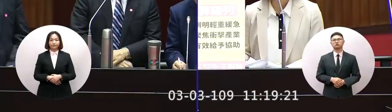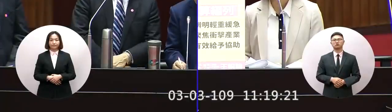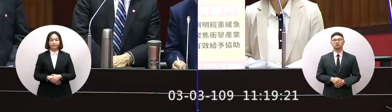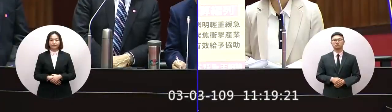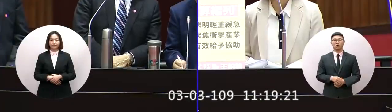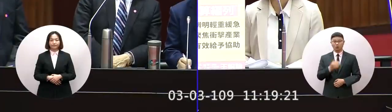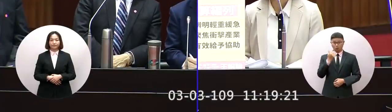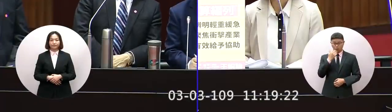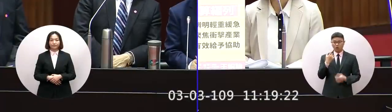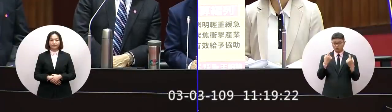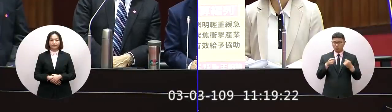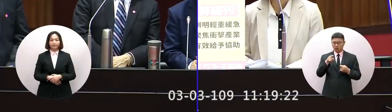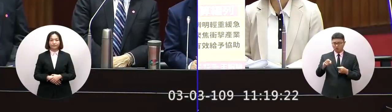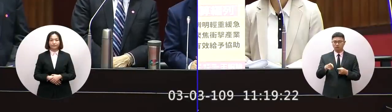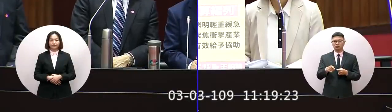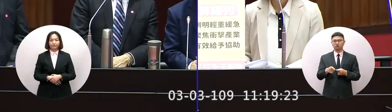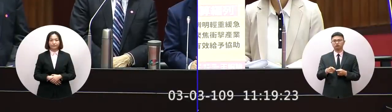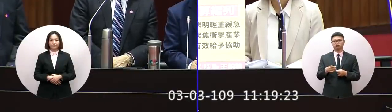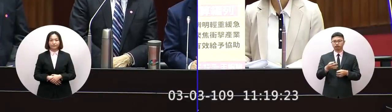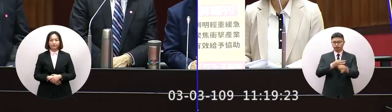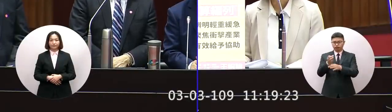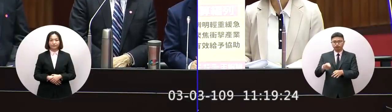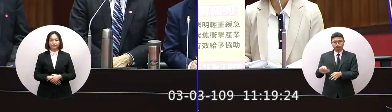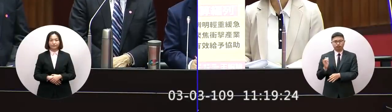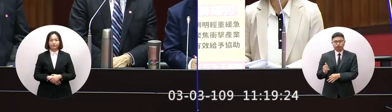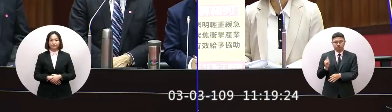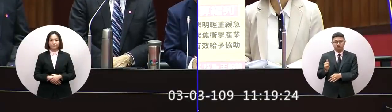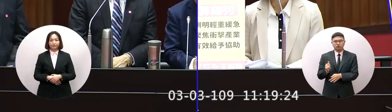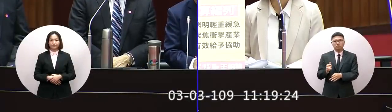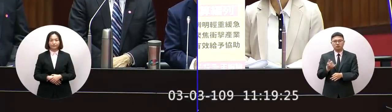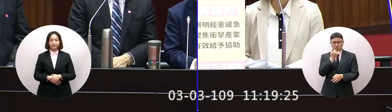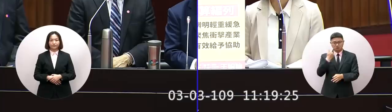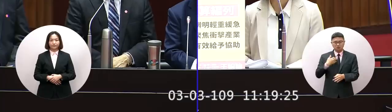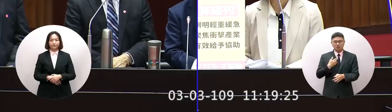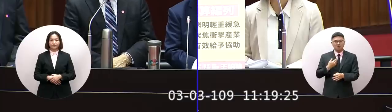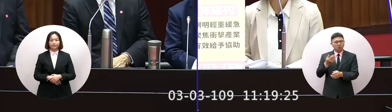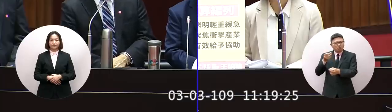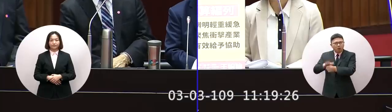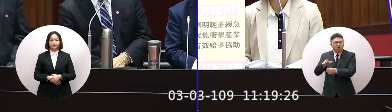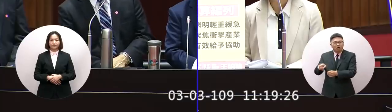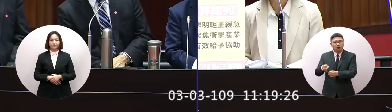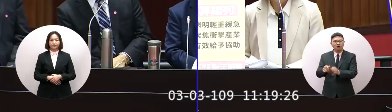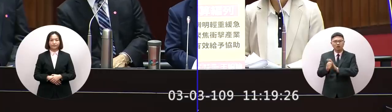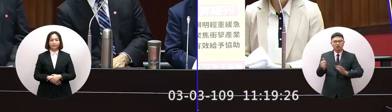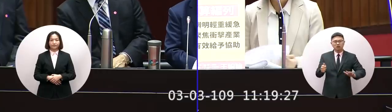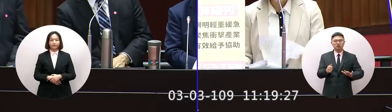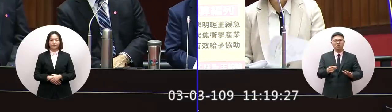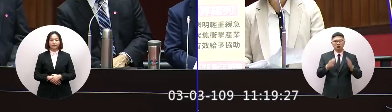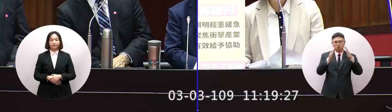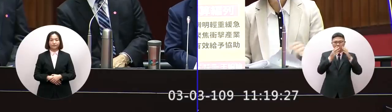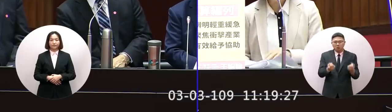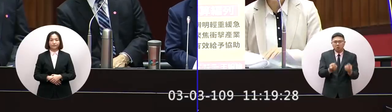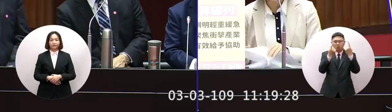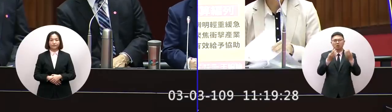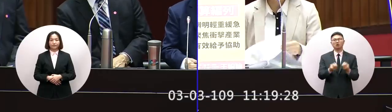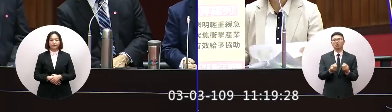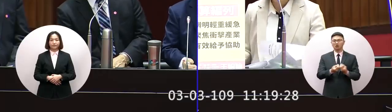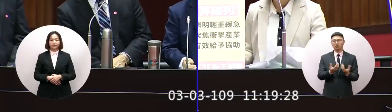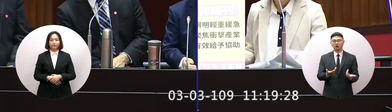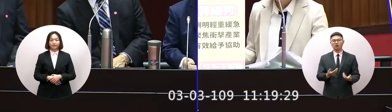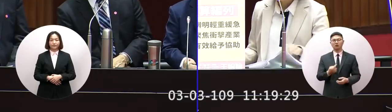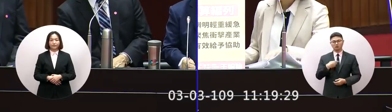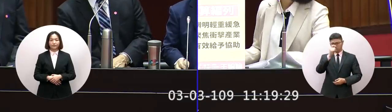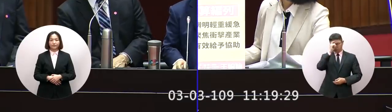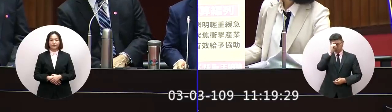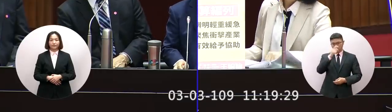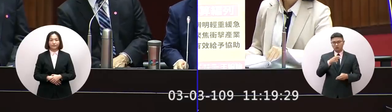已经在增加的产业上，是不是会有可能导致房价的增高，而非补助到真正迫切需要的人？因此我们在信保基金的部分会希